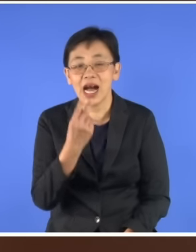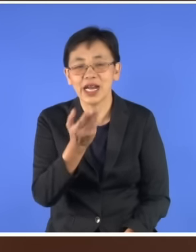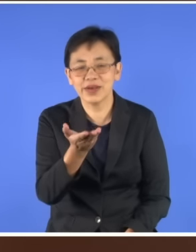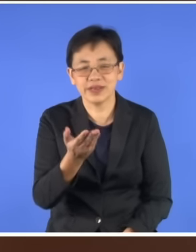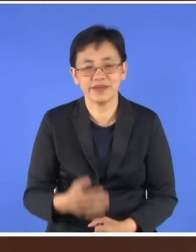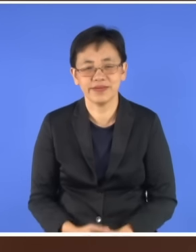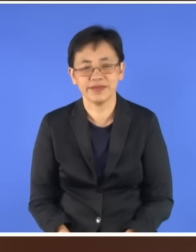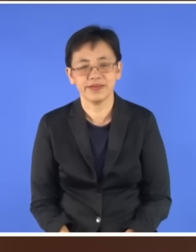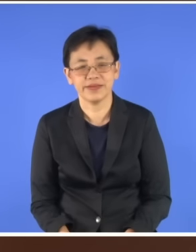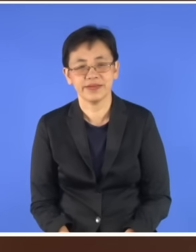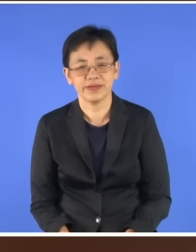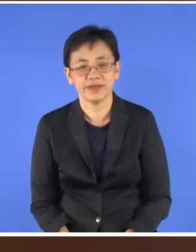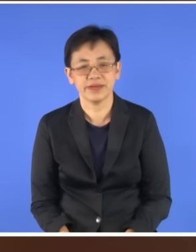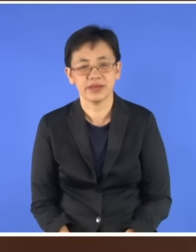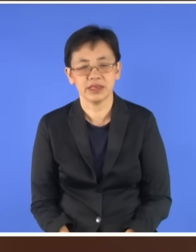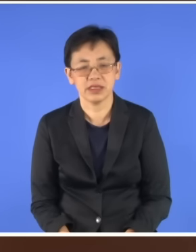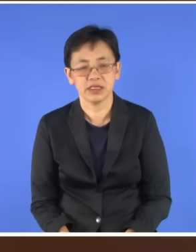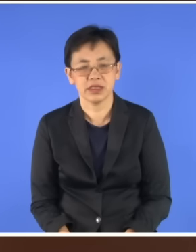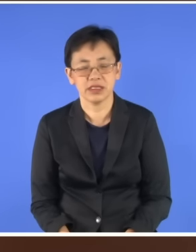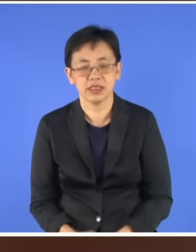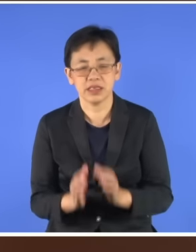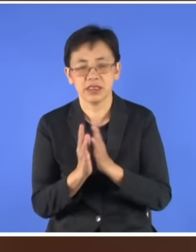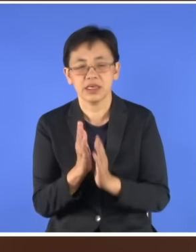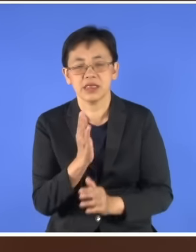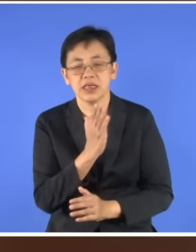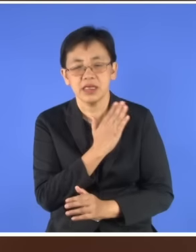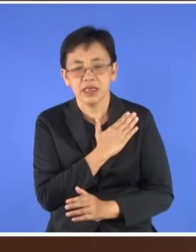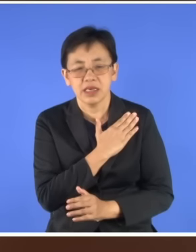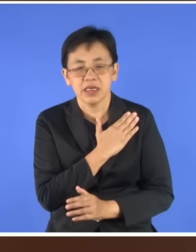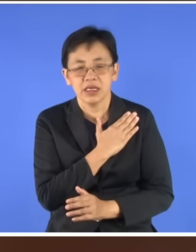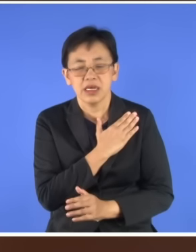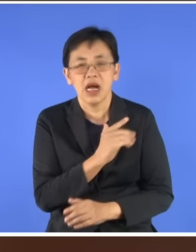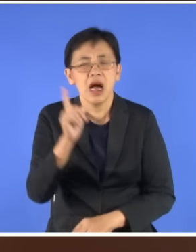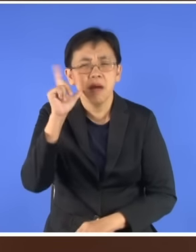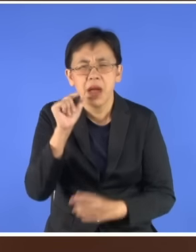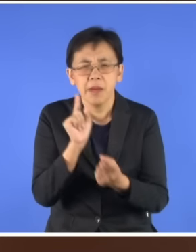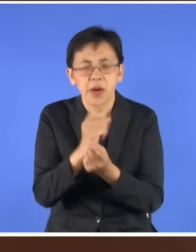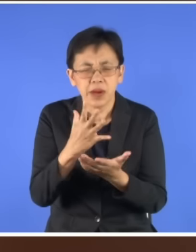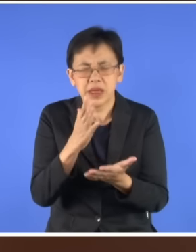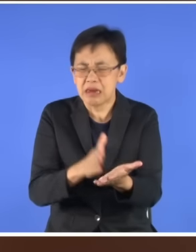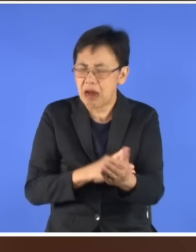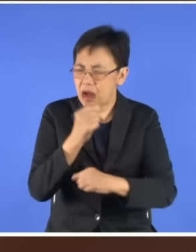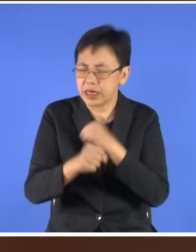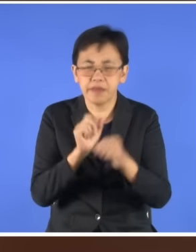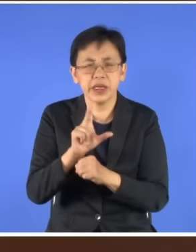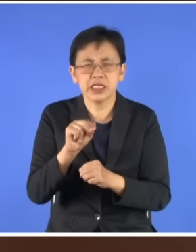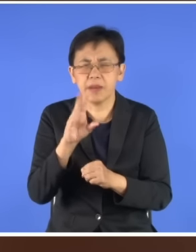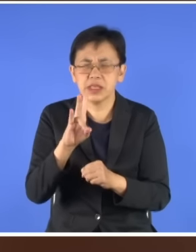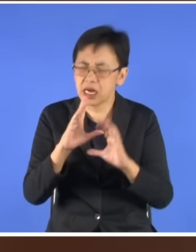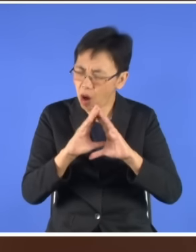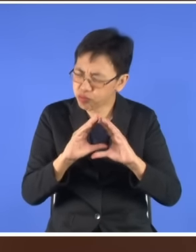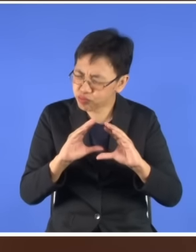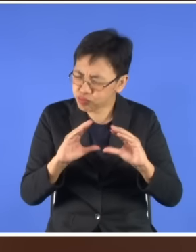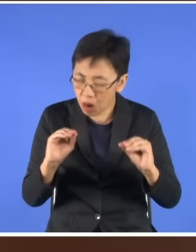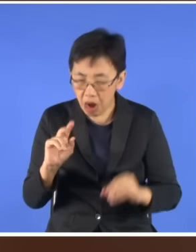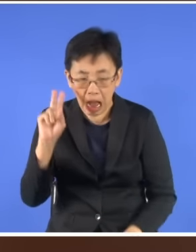ะนี้จังหวะนี้นี่นี่นี่นี่นี่พระรูปนี้นะครับมาบอกว่าเดี๋ยวพลัดพรากจากโยมแม่มา37 ปีแล้วพอมีคนได้ข่า